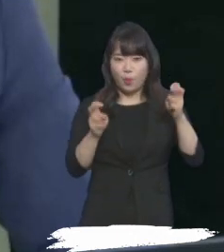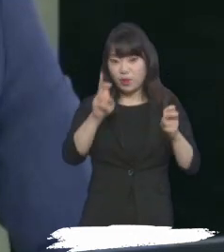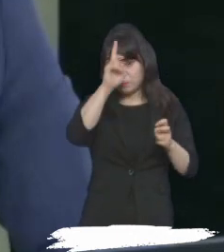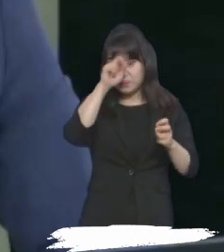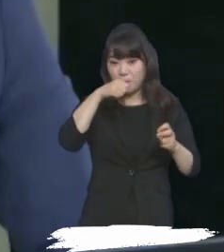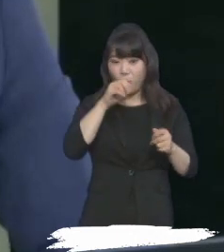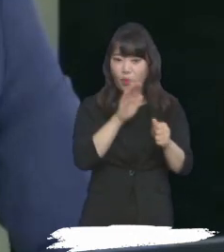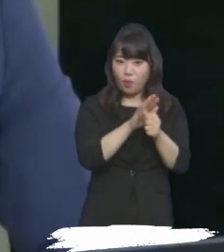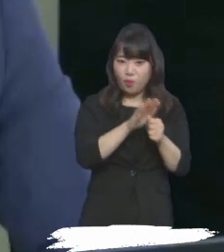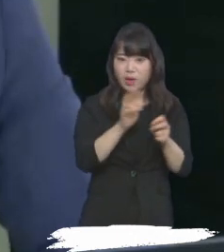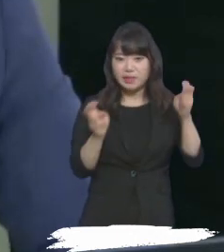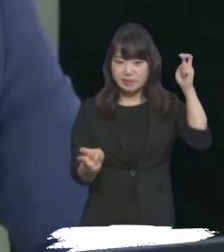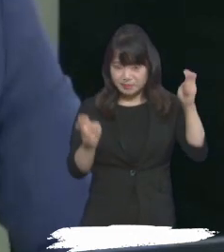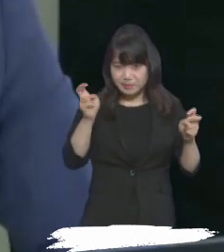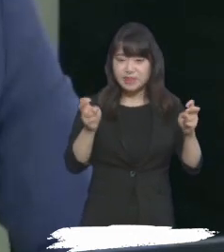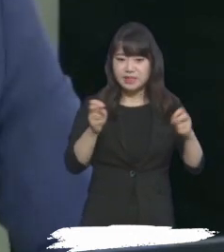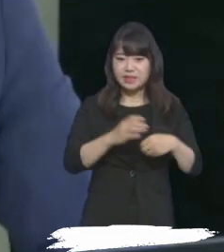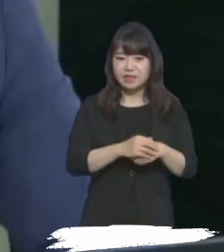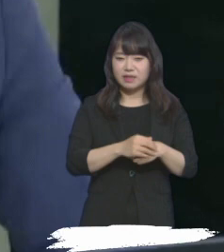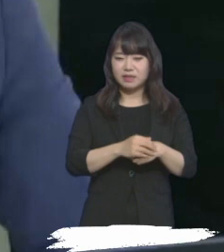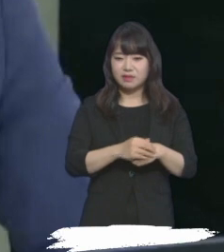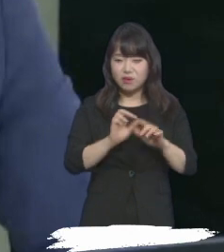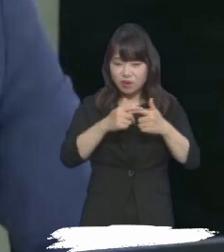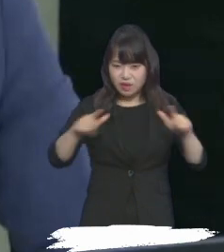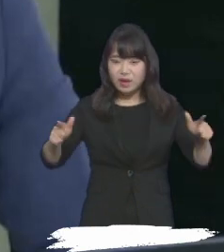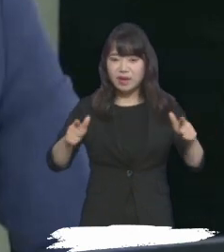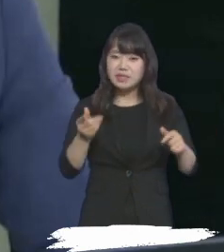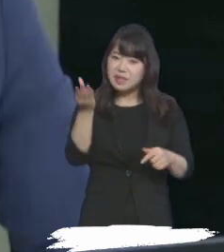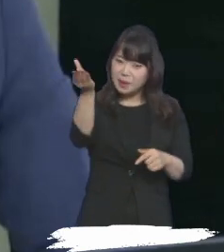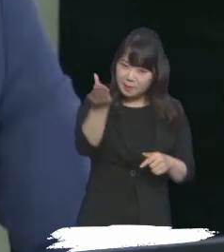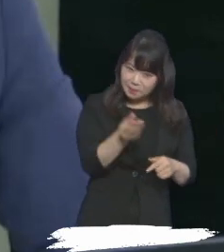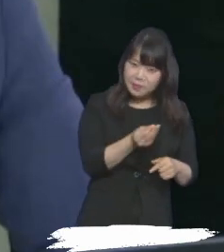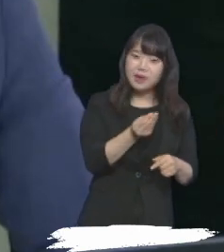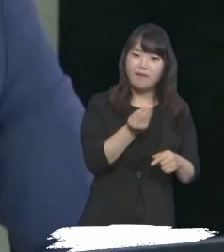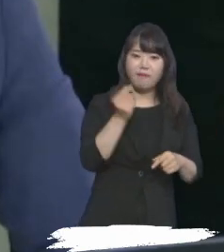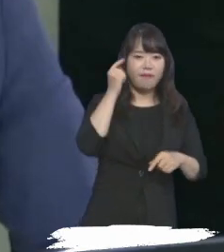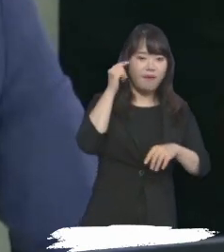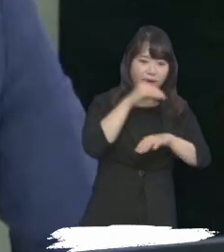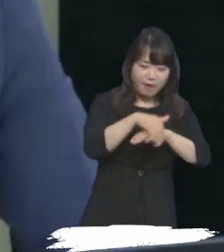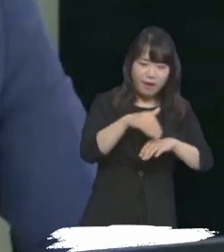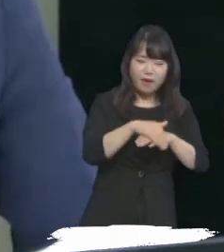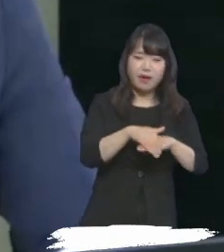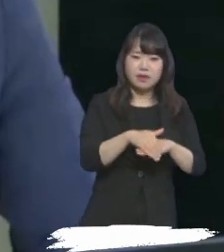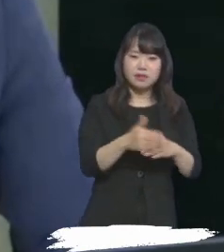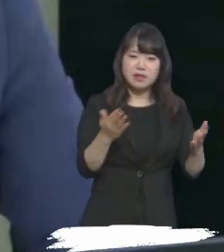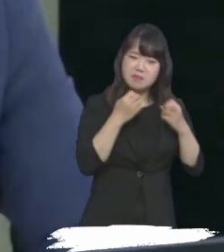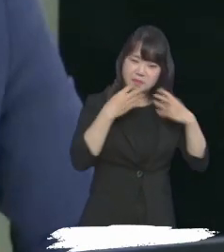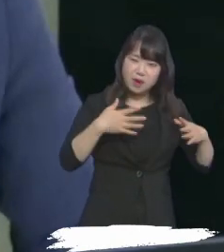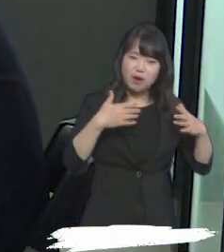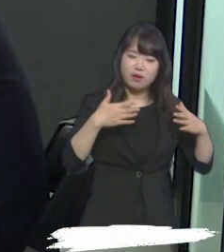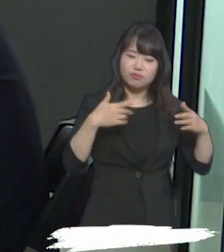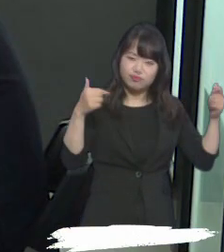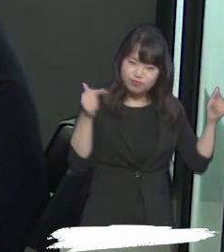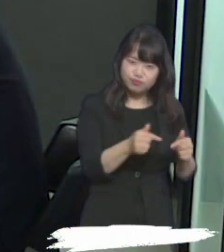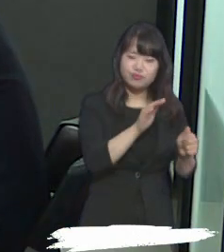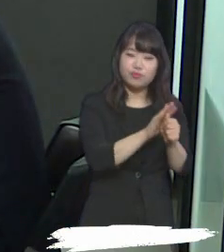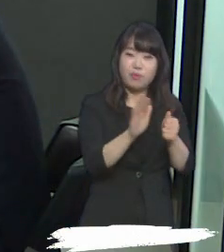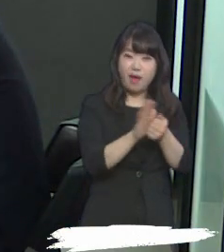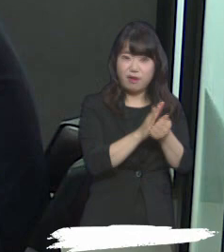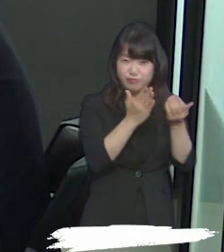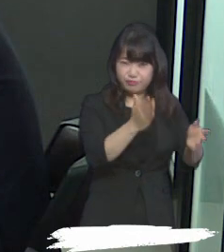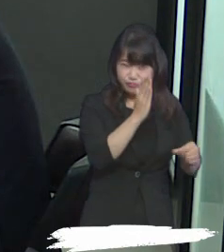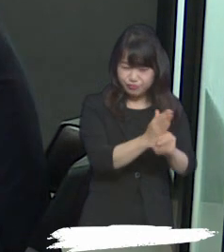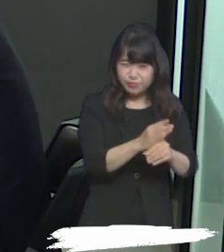급식 로봇 팔이라는 식기류 렌탈 사업을 추진하고 업무 강도를 줄이기 위해서 노력하고 있습니다만.